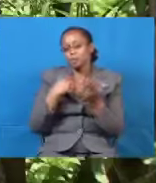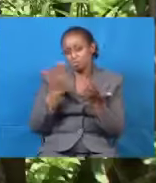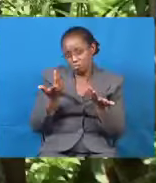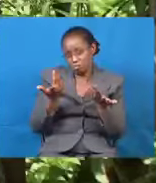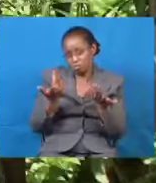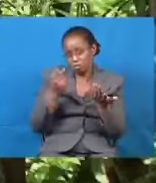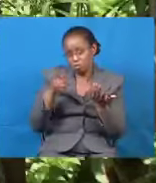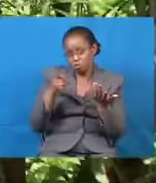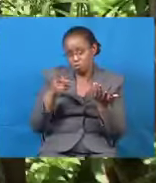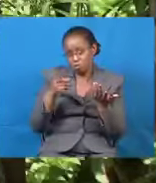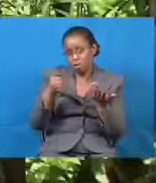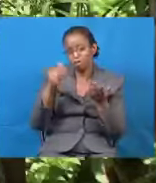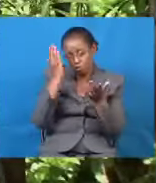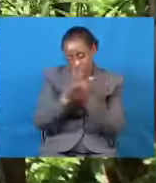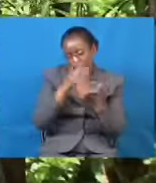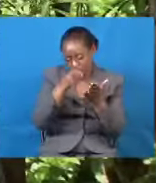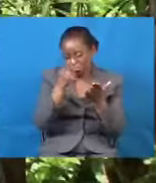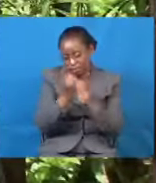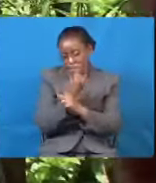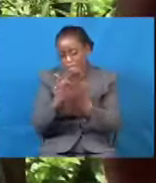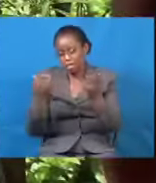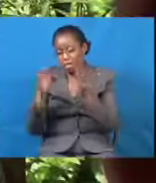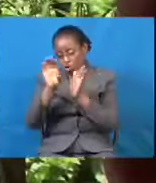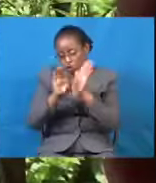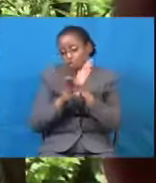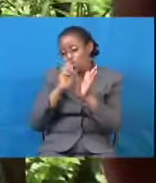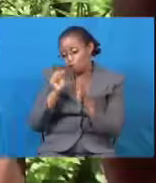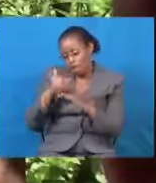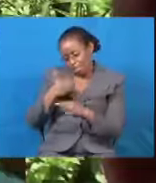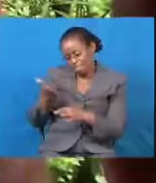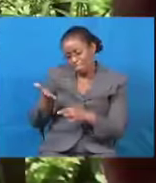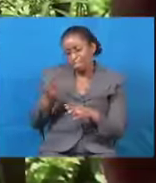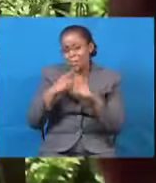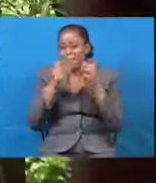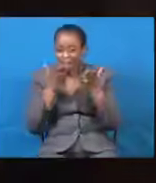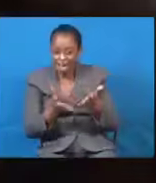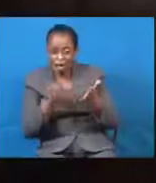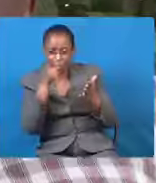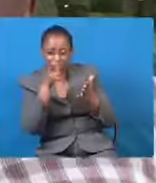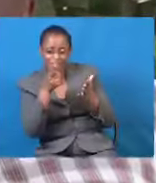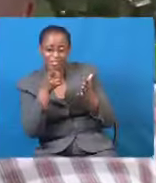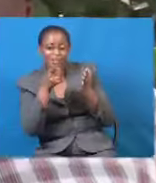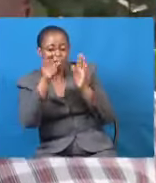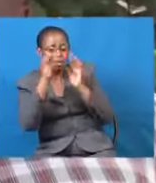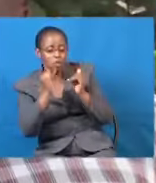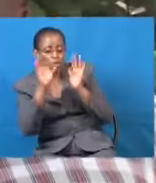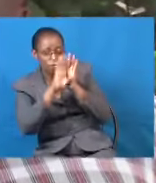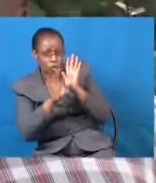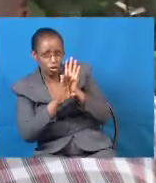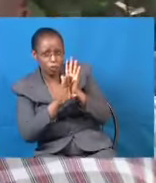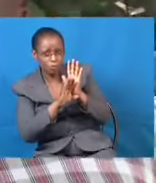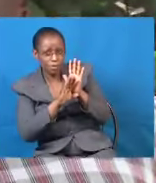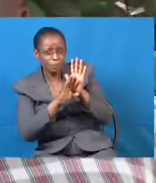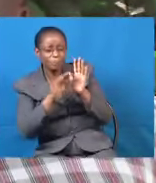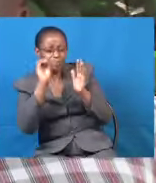hivwa babu Kenya, nasema ndiyo vitu ziko kwa hile constitution ya kitamba, lakini nivenya saa hii